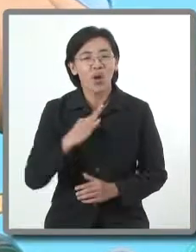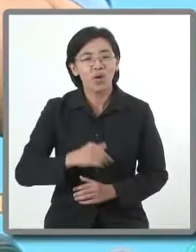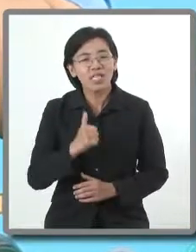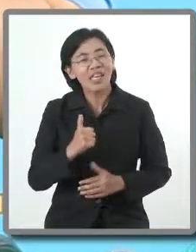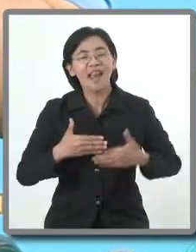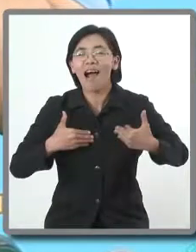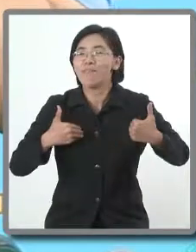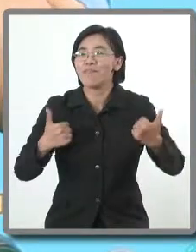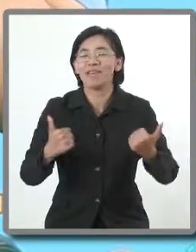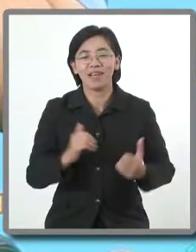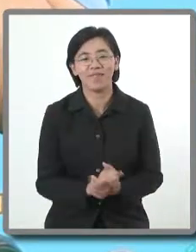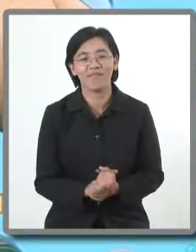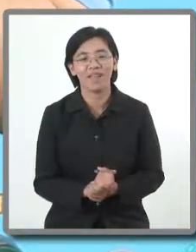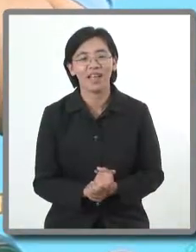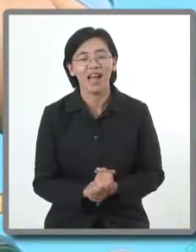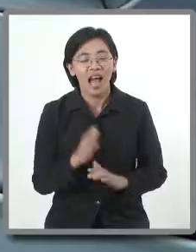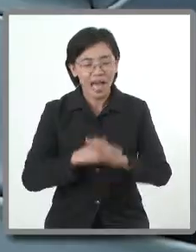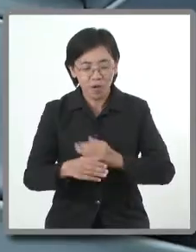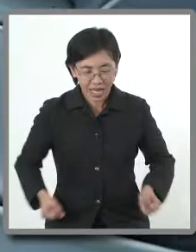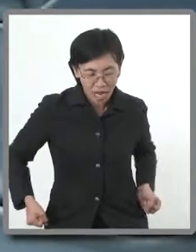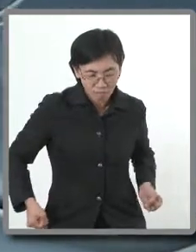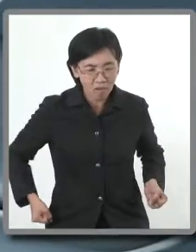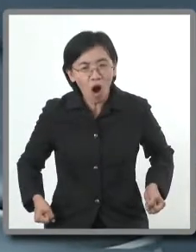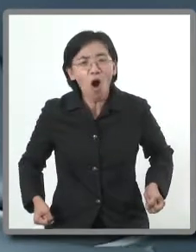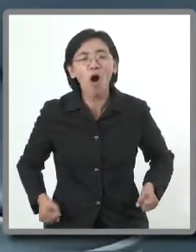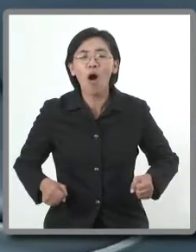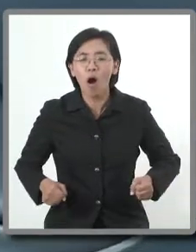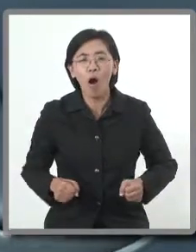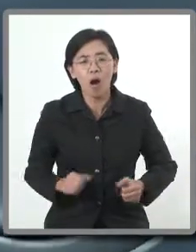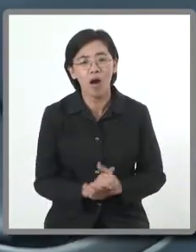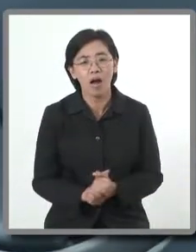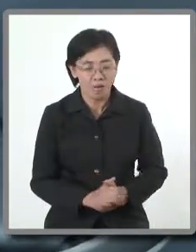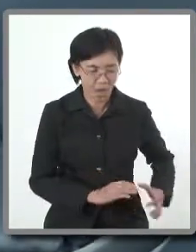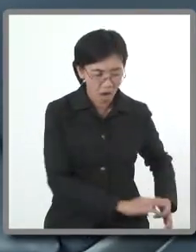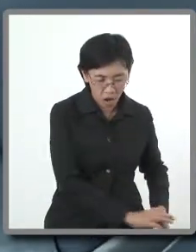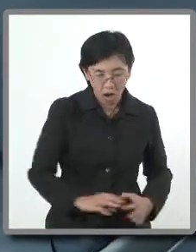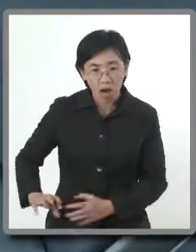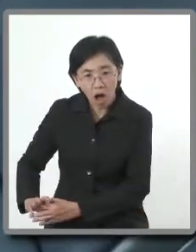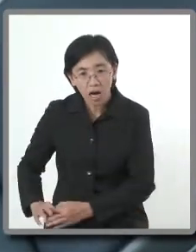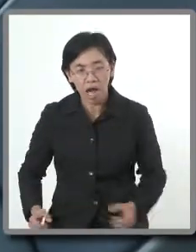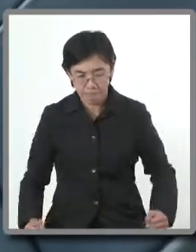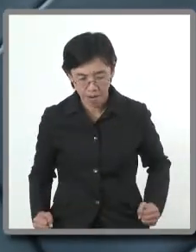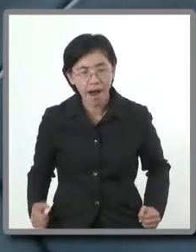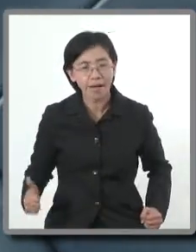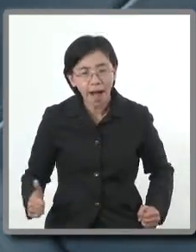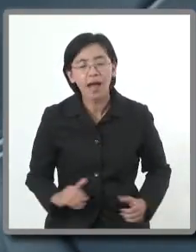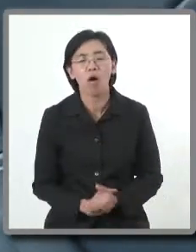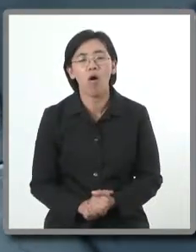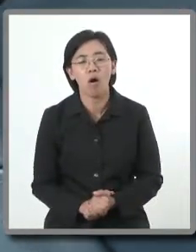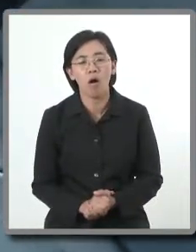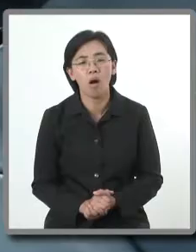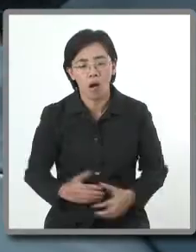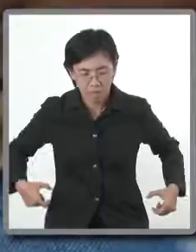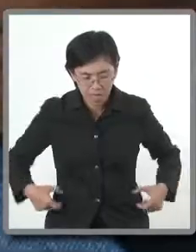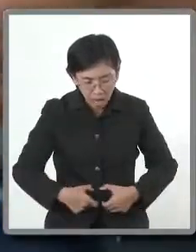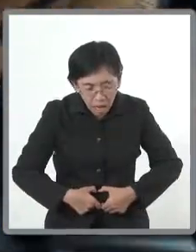นะครับมีที่สำหรับคนพิการพร้อมนะครับมีที่ล็อกรถล็อกล้อนะครับมีเบลอย่างดีครับเพื่อความปลอดภัย